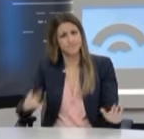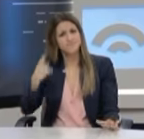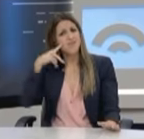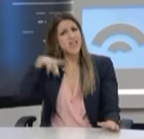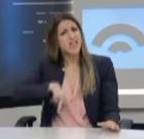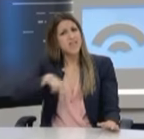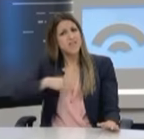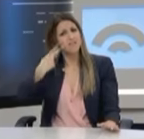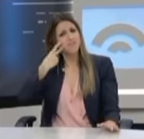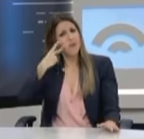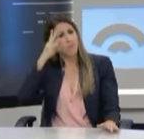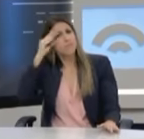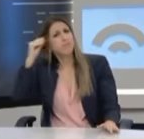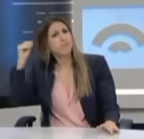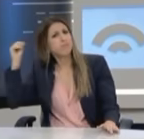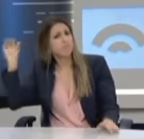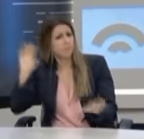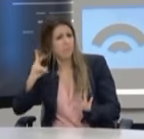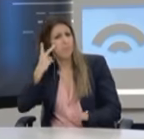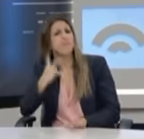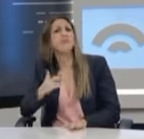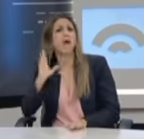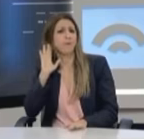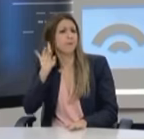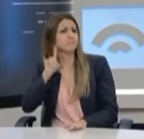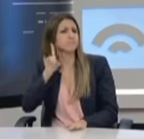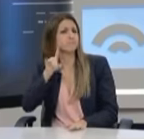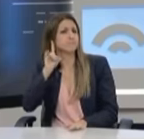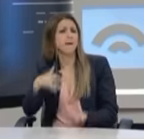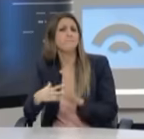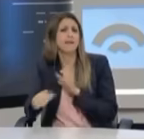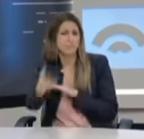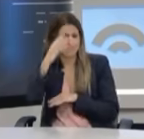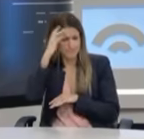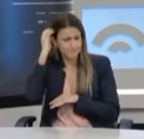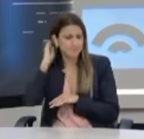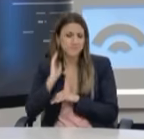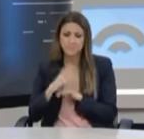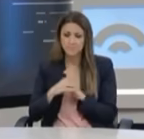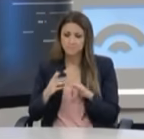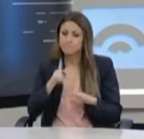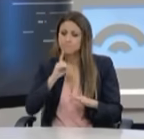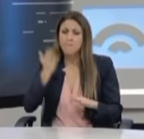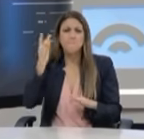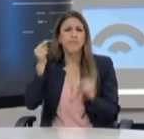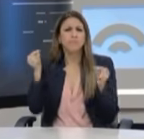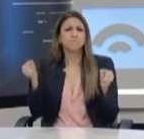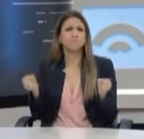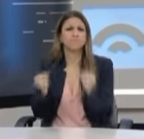η σημερινή κυβέρνηση. Για παράδειγμα, αντανακλά σε μια παλιά